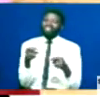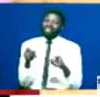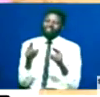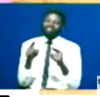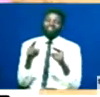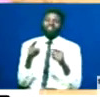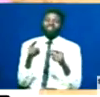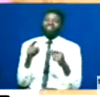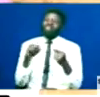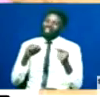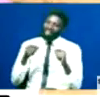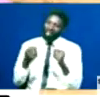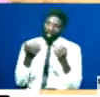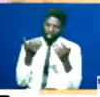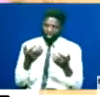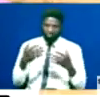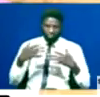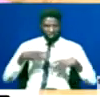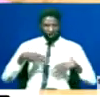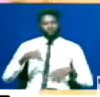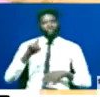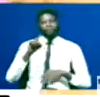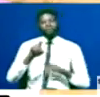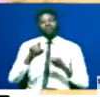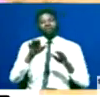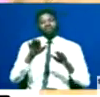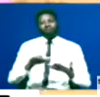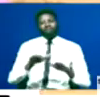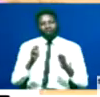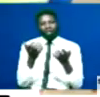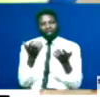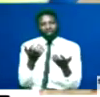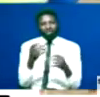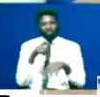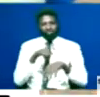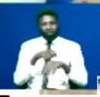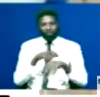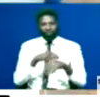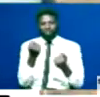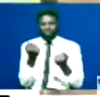Watu wawe waangalifu hasa wakati wanaendesha magari.